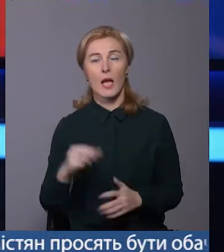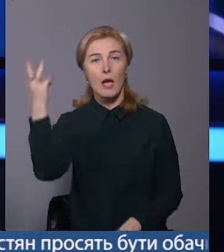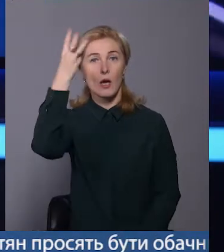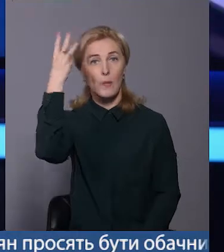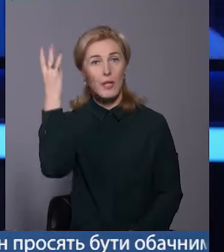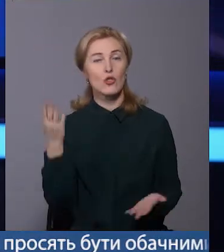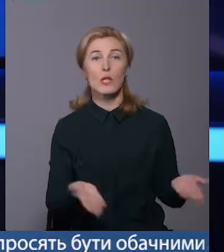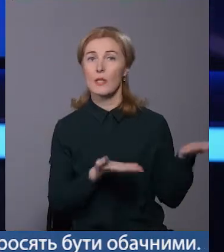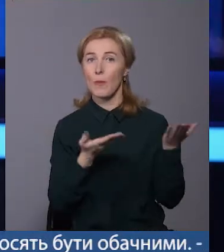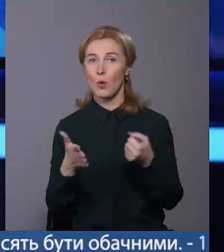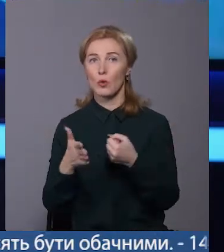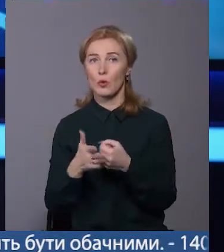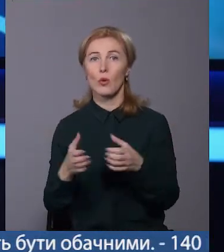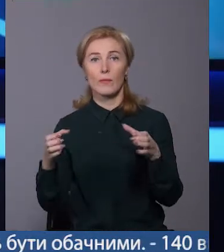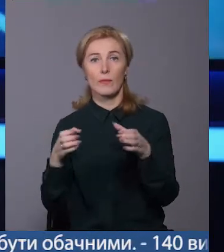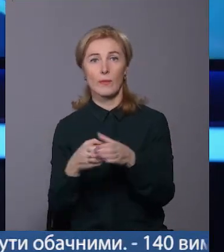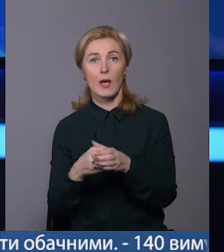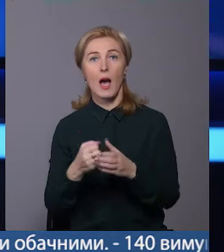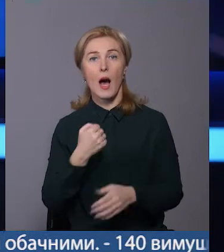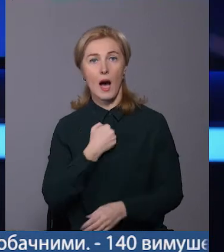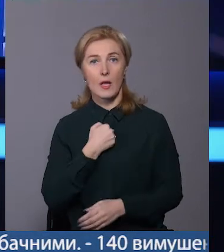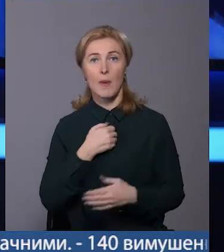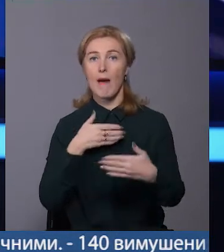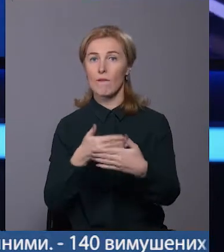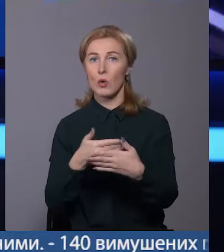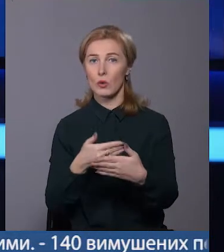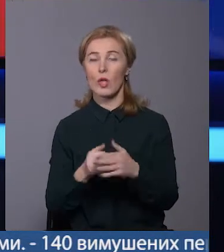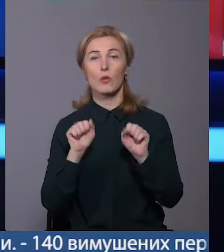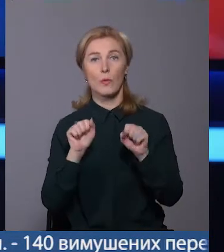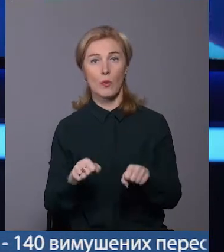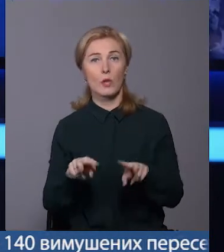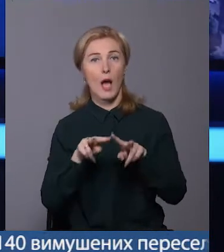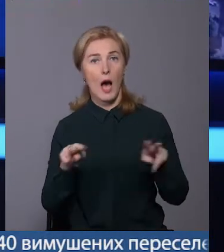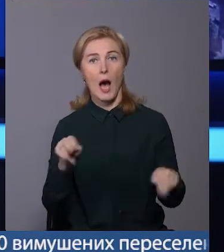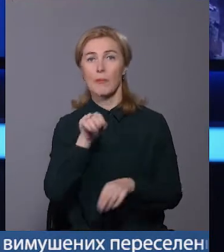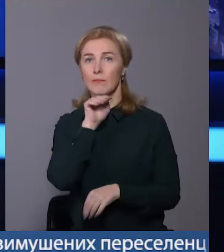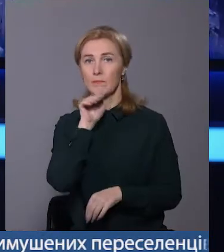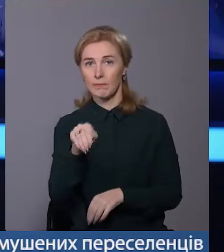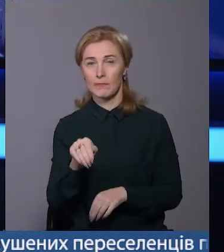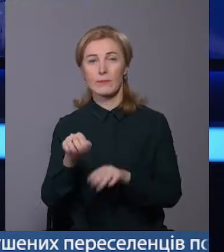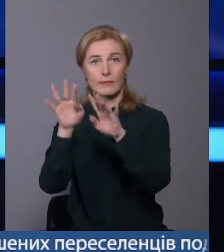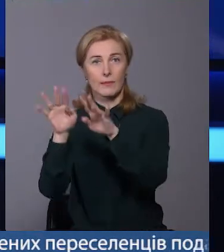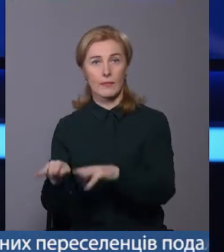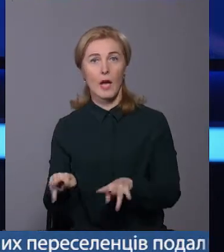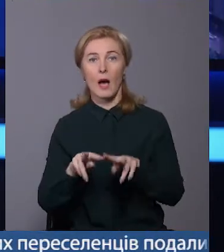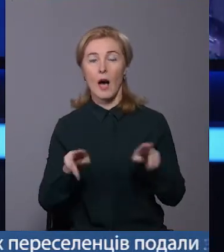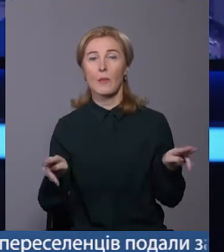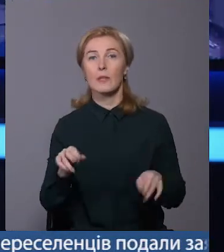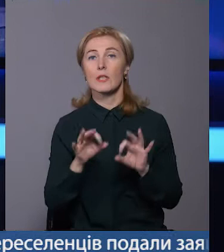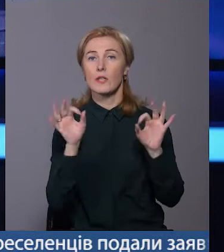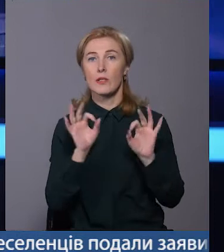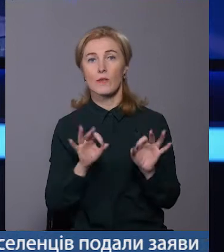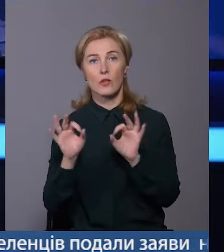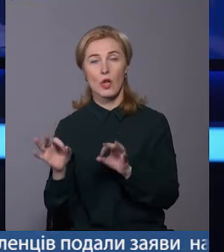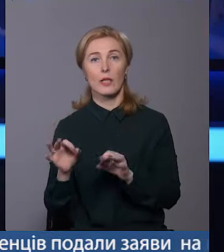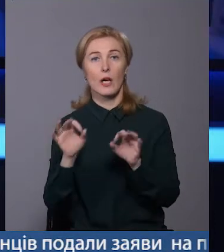Хмельничан запрошують до лав кіберармії. Волонтерити можуть як професійні айтішники, так і звичайні користувачі